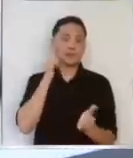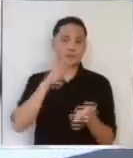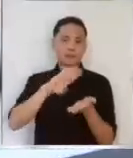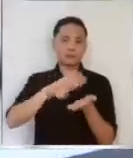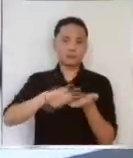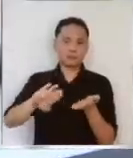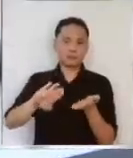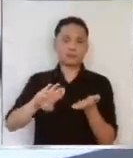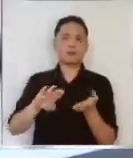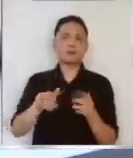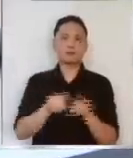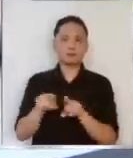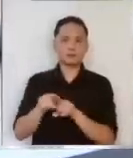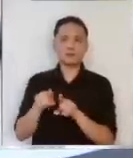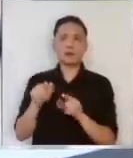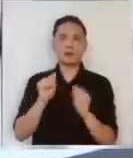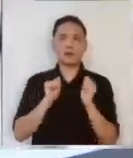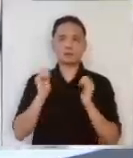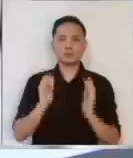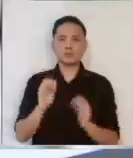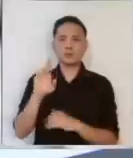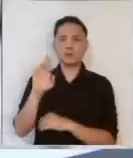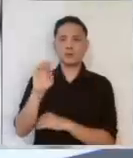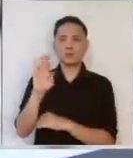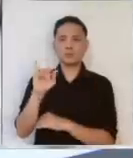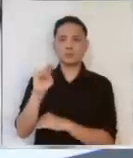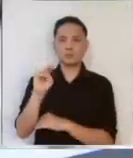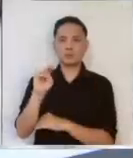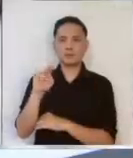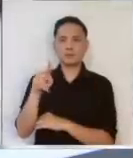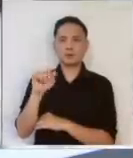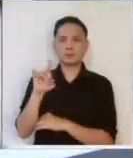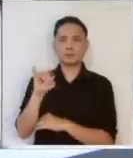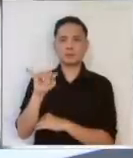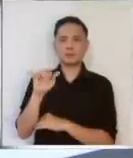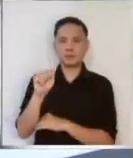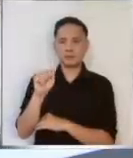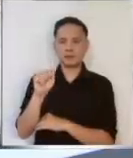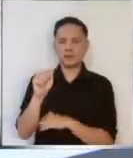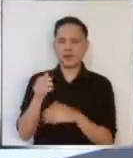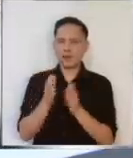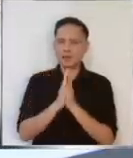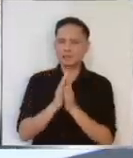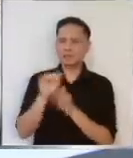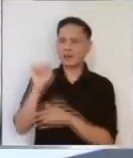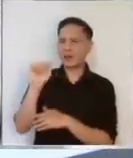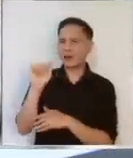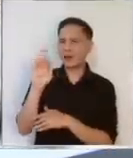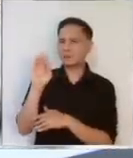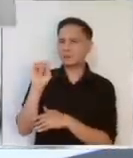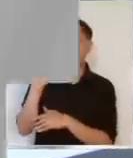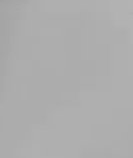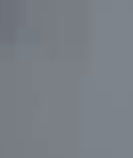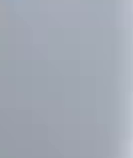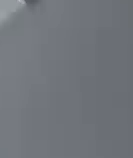Robin Padilla. Ano nga ba ang ibig sabihin ng absolute pardon? Yan po ang tinutukan ni Ivan